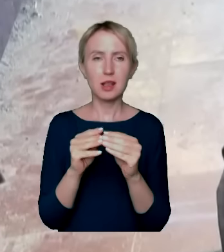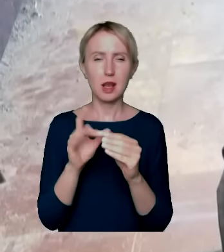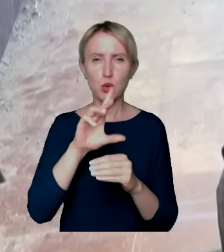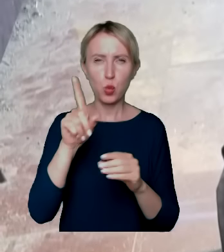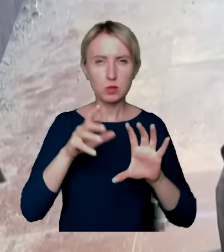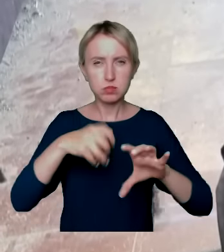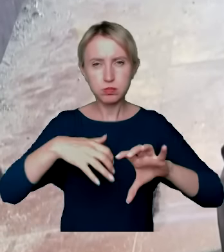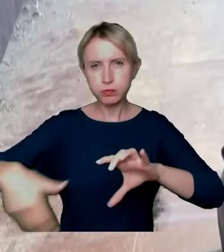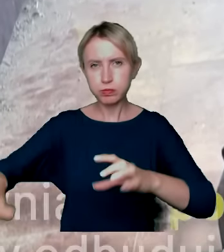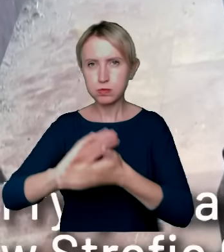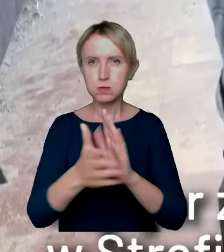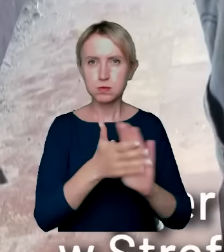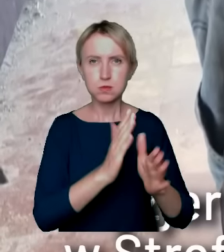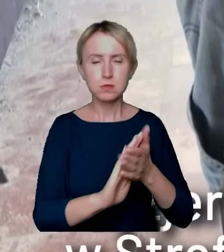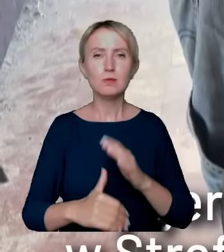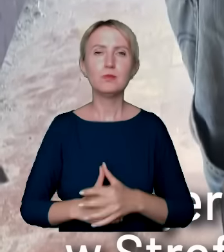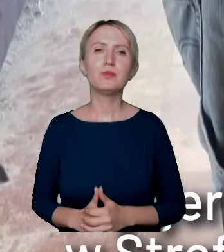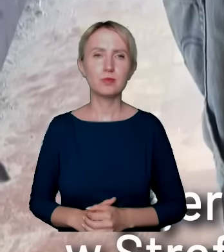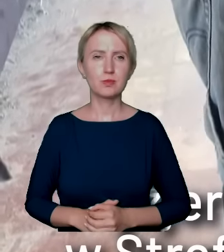zakładzie fryzjerskim.